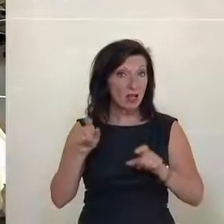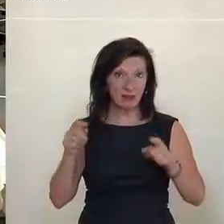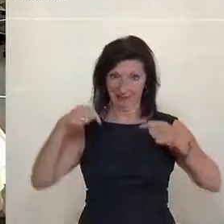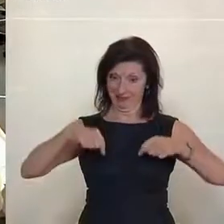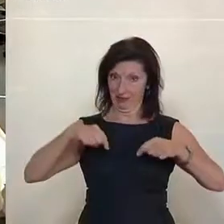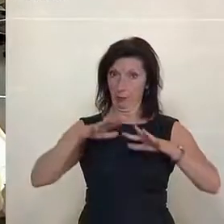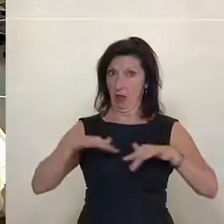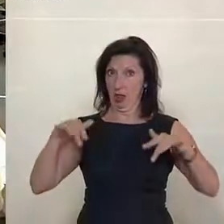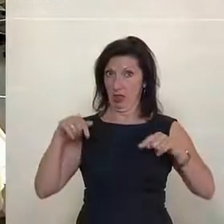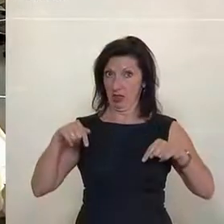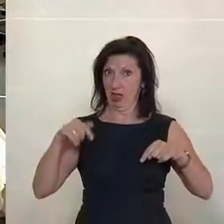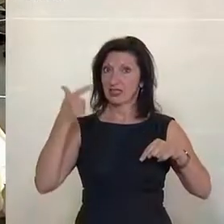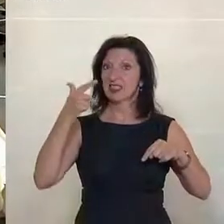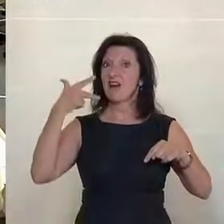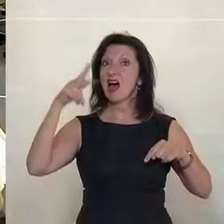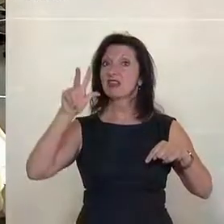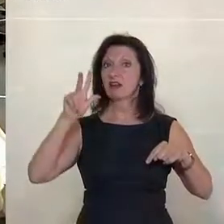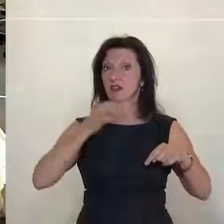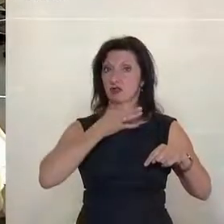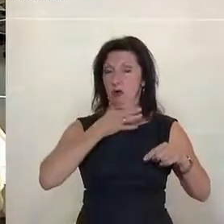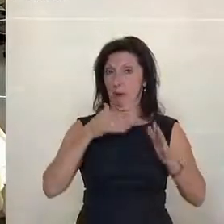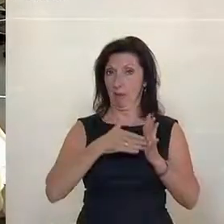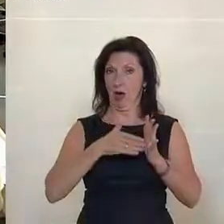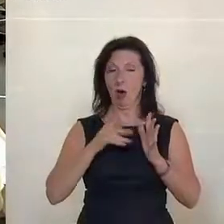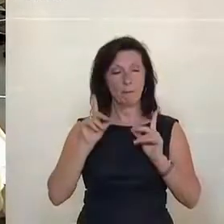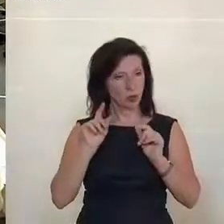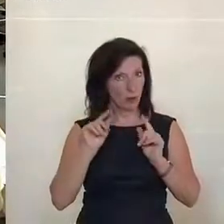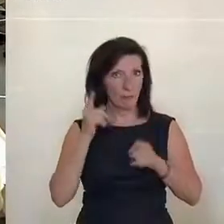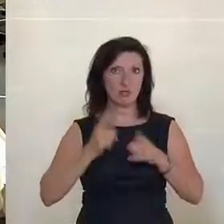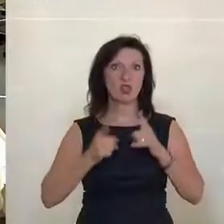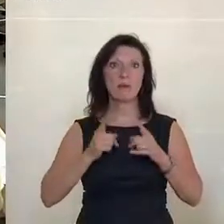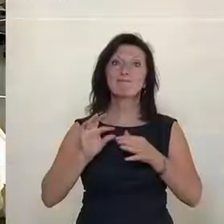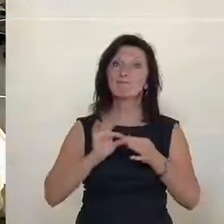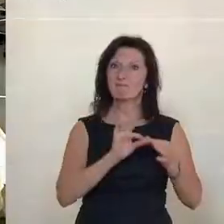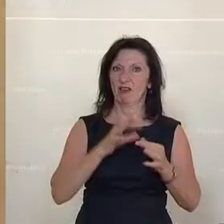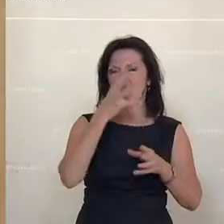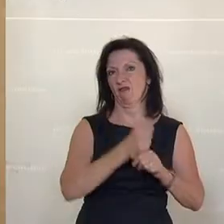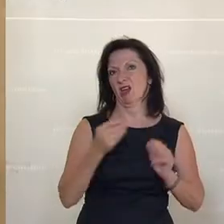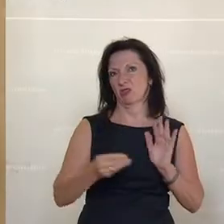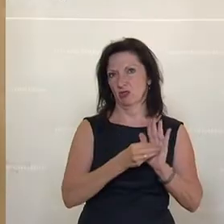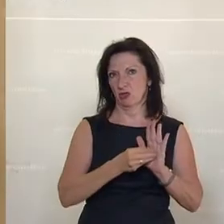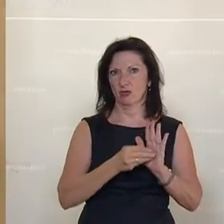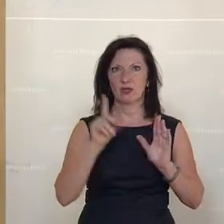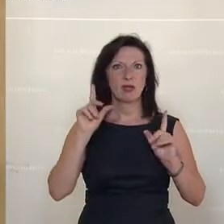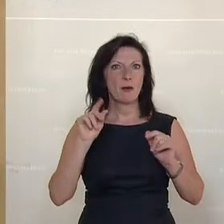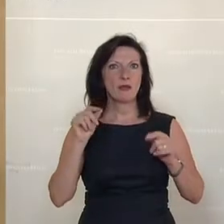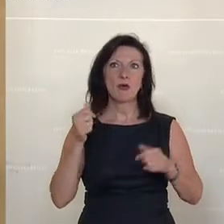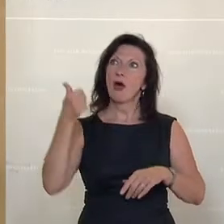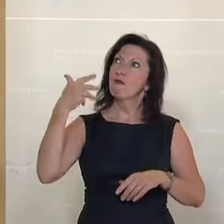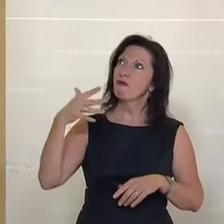mit 2/3 Mehrheit gewählt. Das ist auch eine Verfassungsbestimmung. Das heißt, eine künftige Regierung kann das nicht